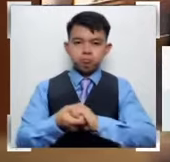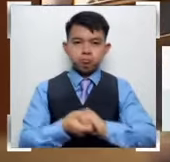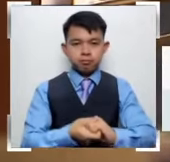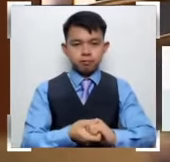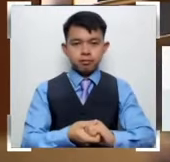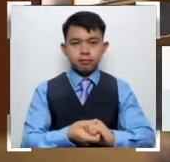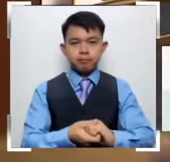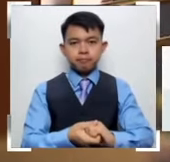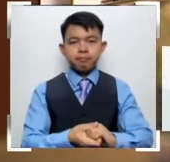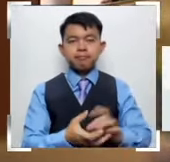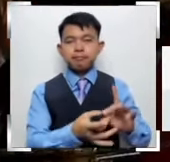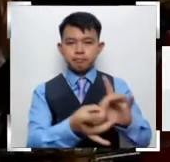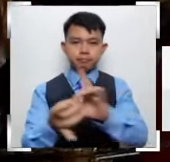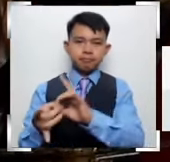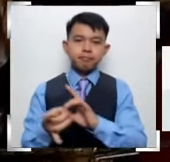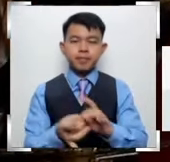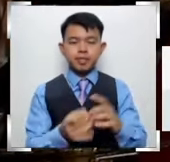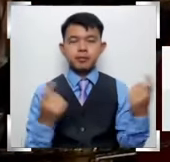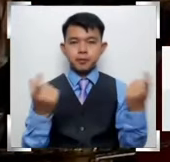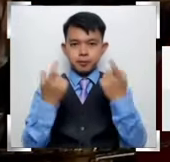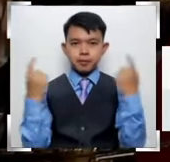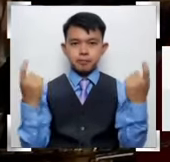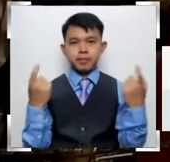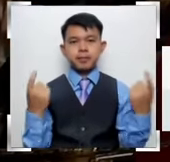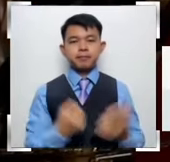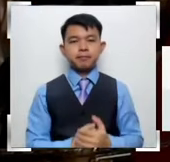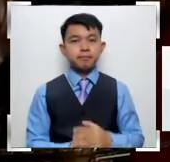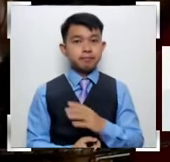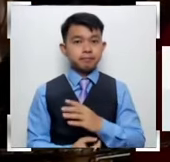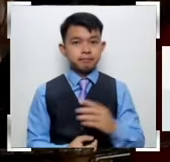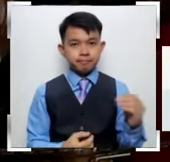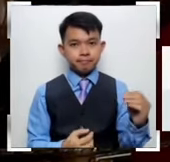pagdiriwang. No? At sulitin na rin ang pagkakataon upang